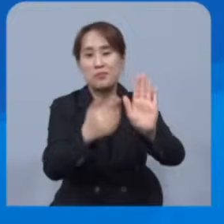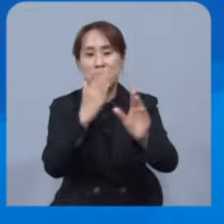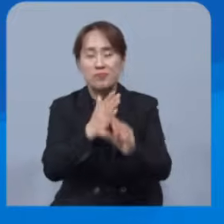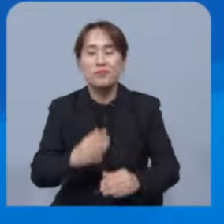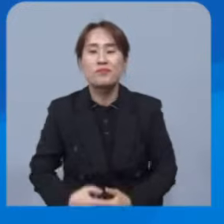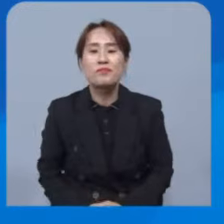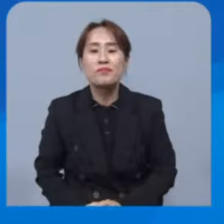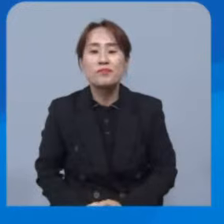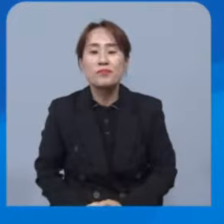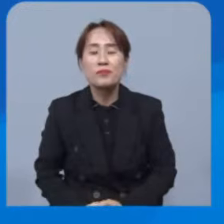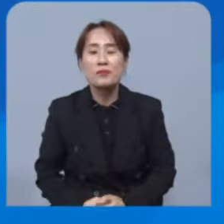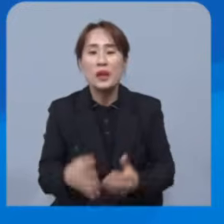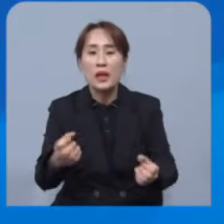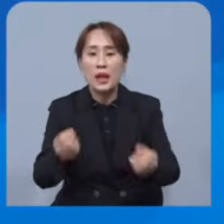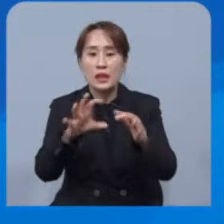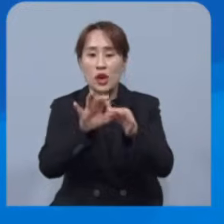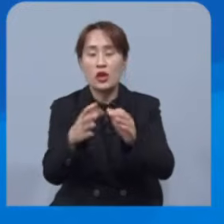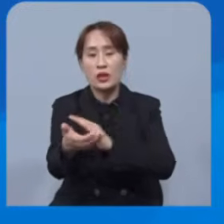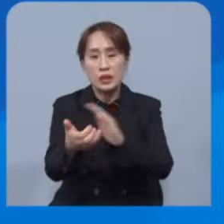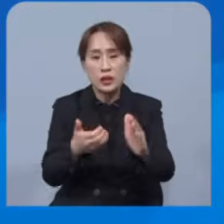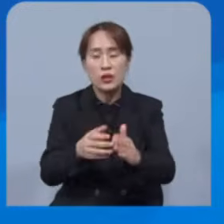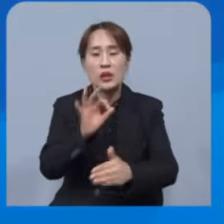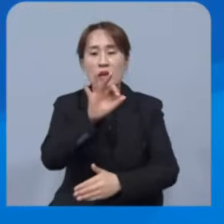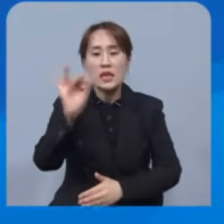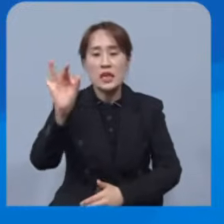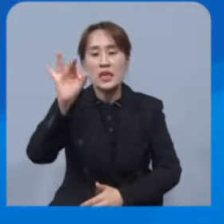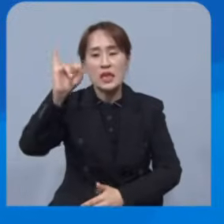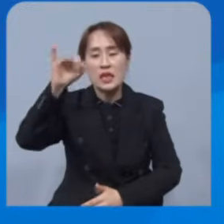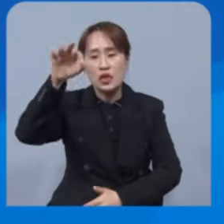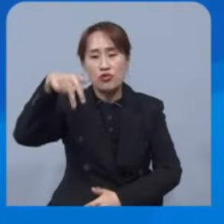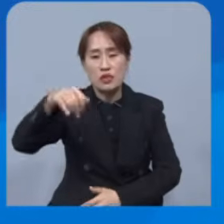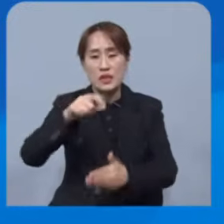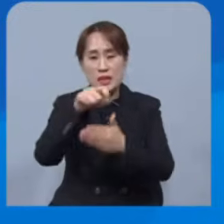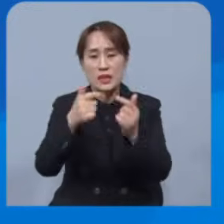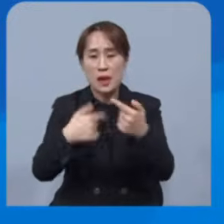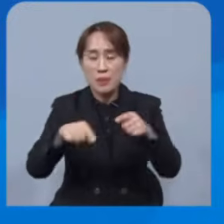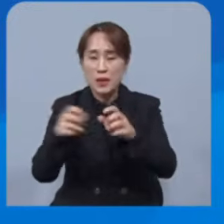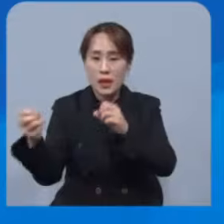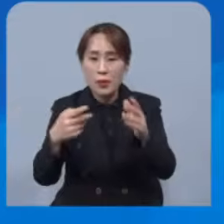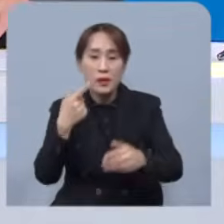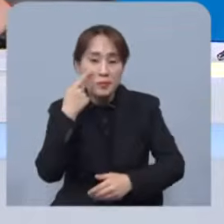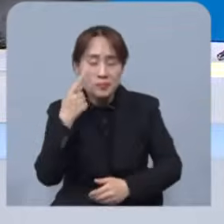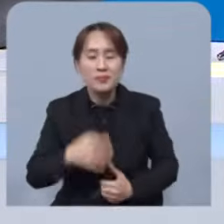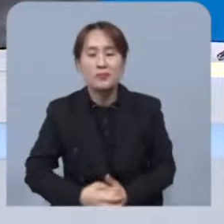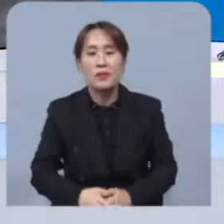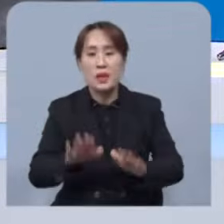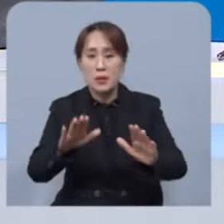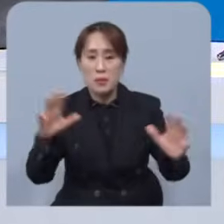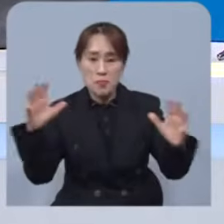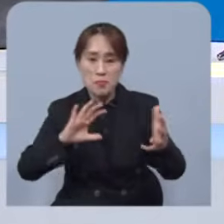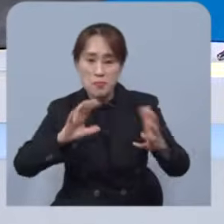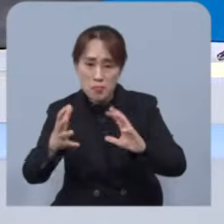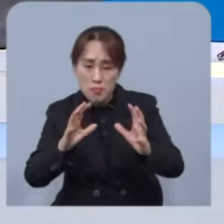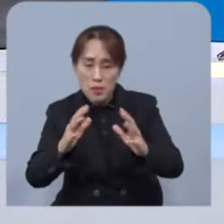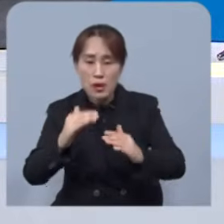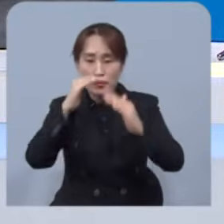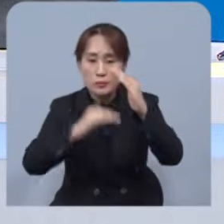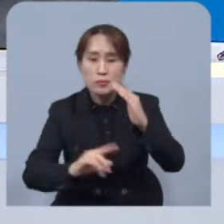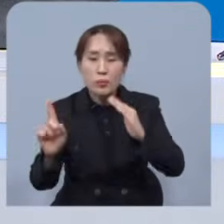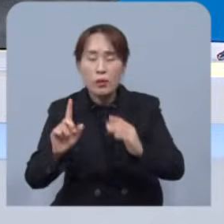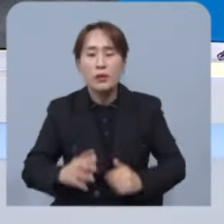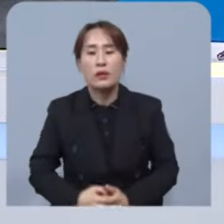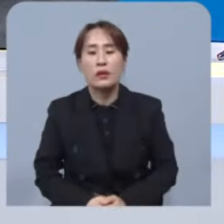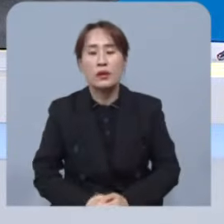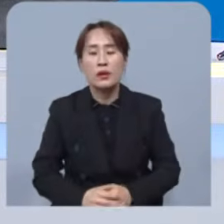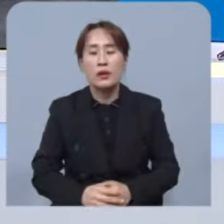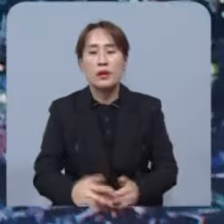있습니다. 네, 그럼 행사 연결 전에 보도국 이유진 기자와 얘기 나눠보겠습니다. 자, 이 기자, 이번 타운홀 미팅은 어떻게 진행이 됩니까?